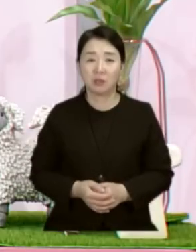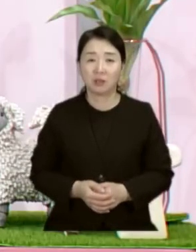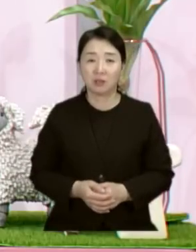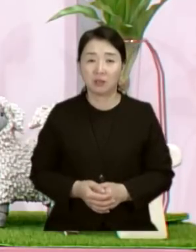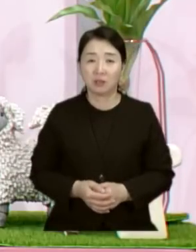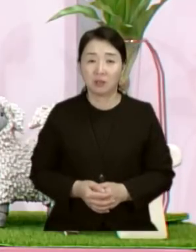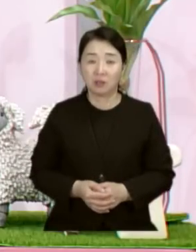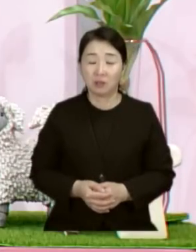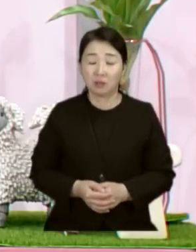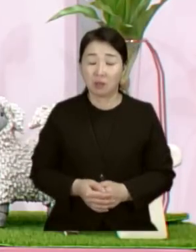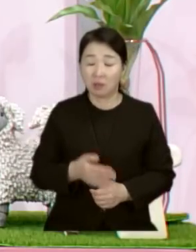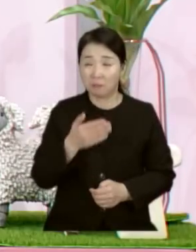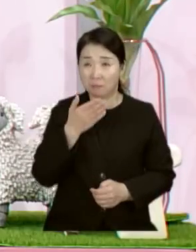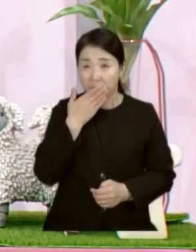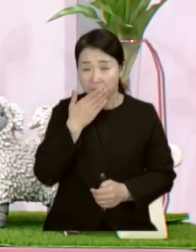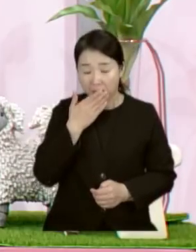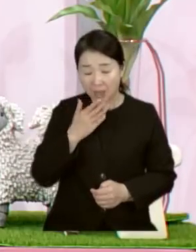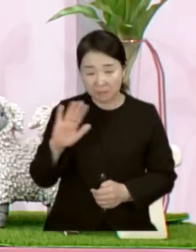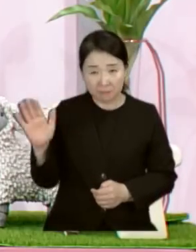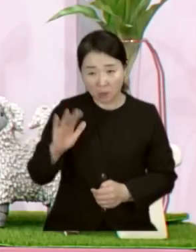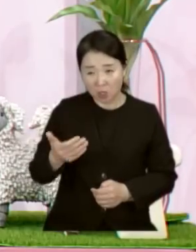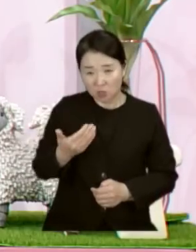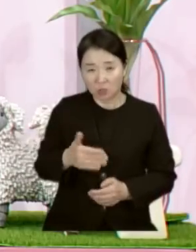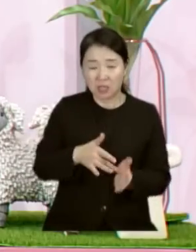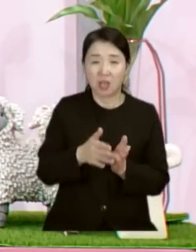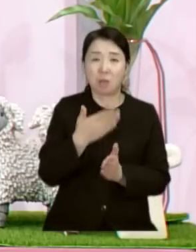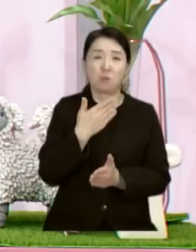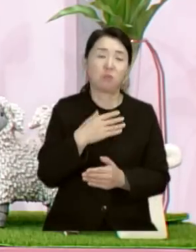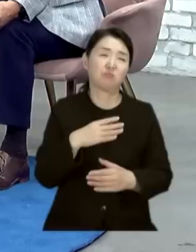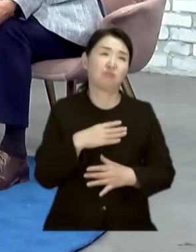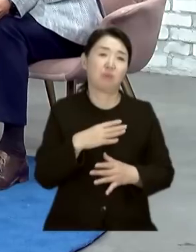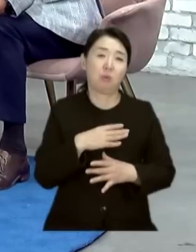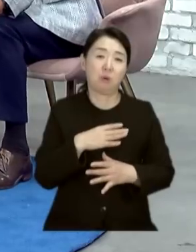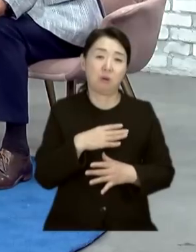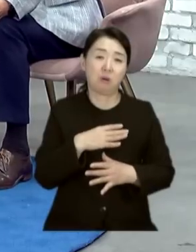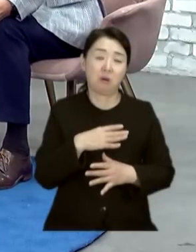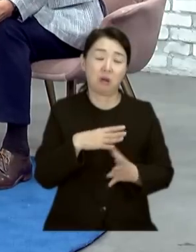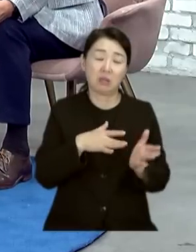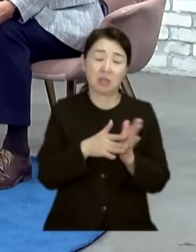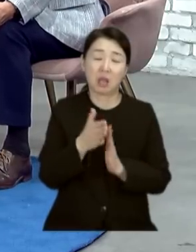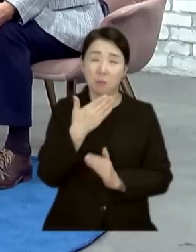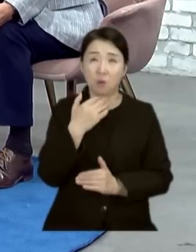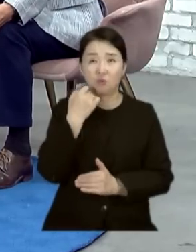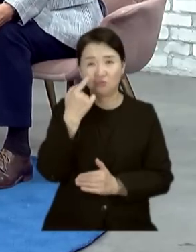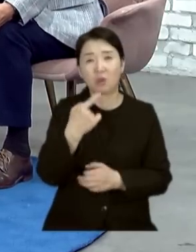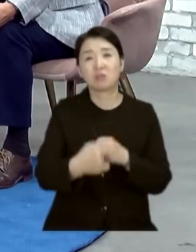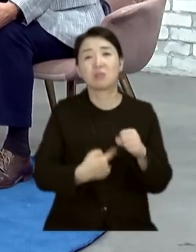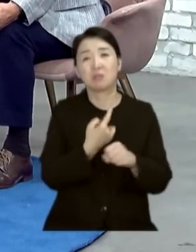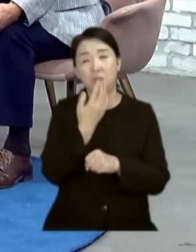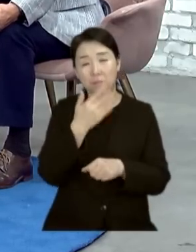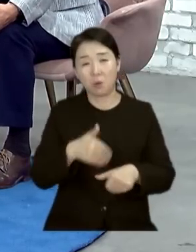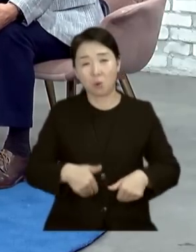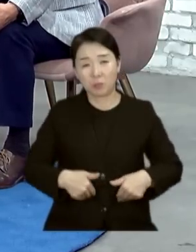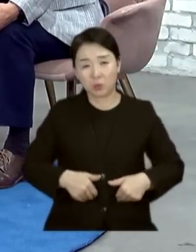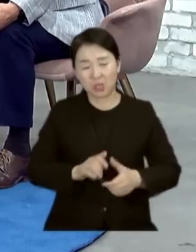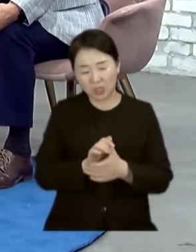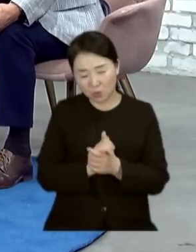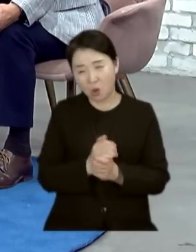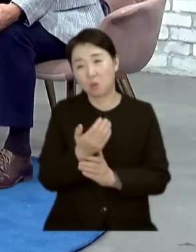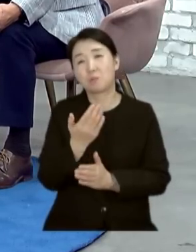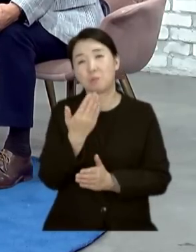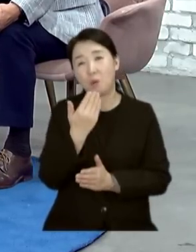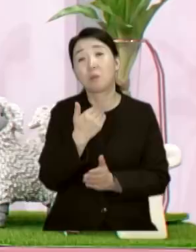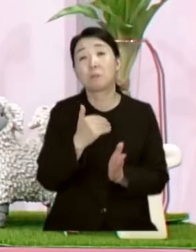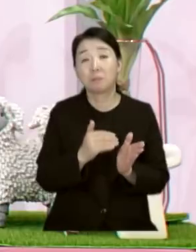하루 아침에 공복에 먹는데 약을 먹기가 너무 두려워요. 그 한 번 먹으면 6개월 1년이에요. 너무 괴로워서 기도하고 먹고